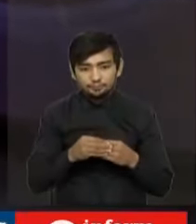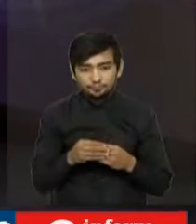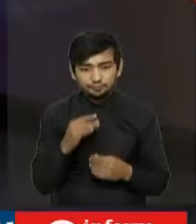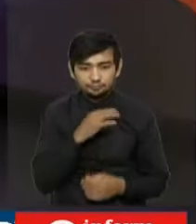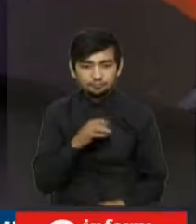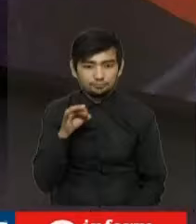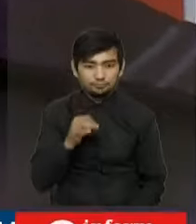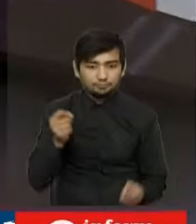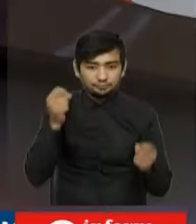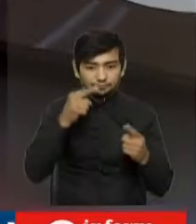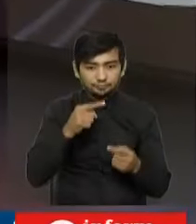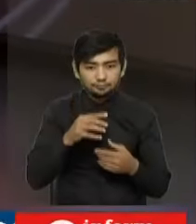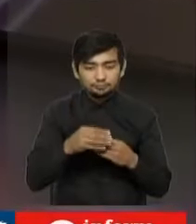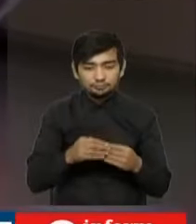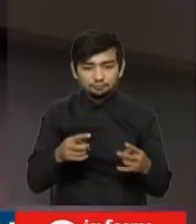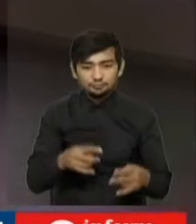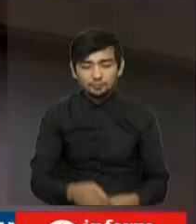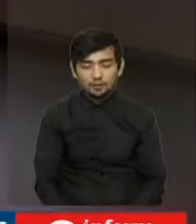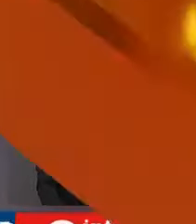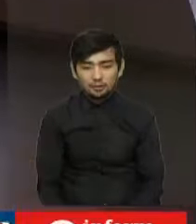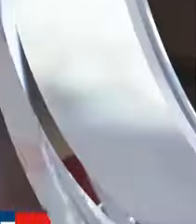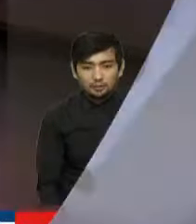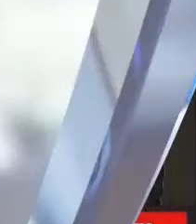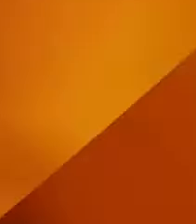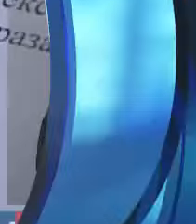много интересного. Не переключайтесь.